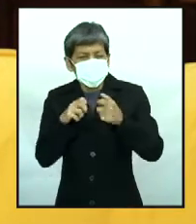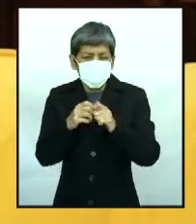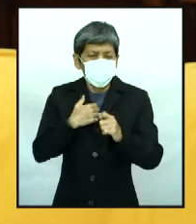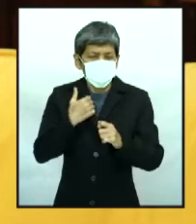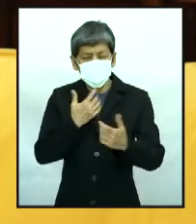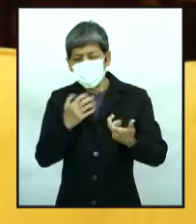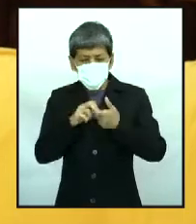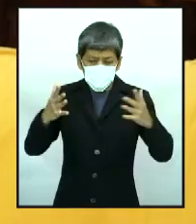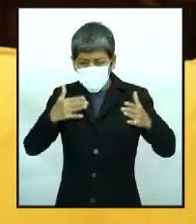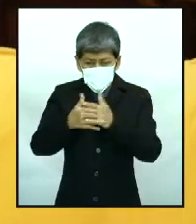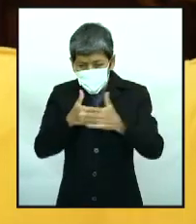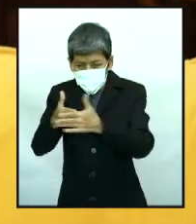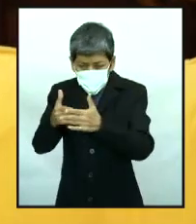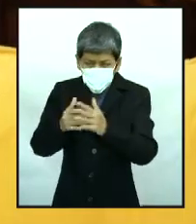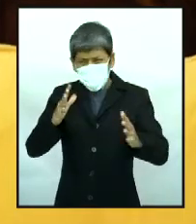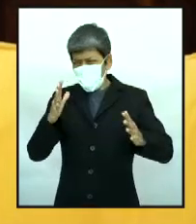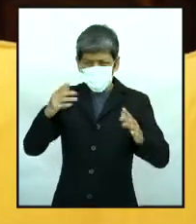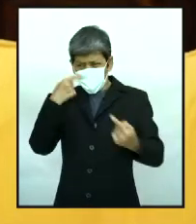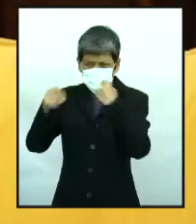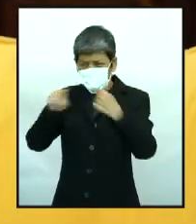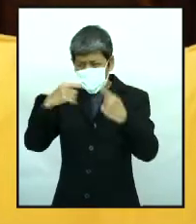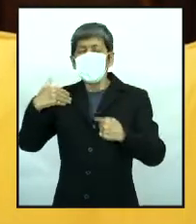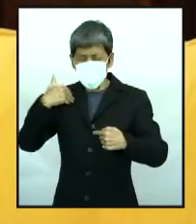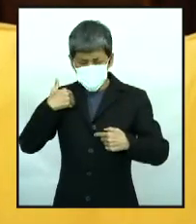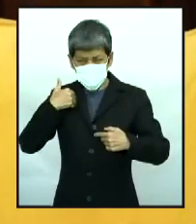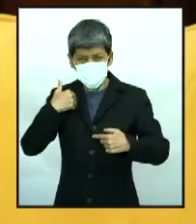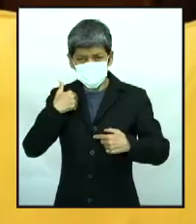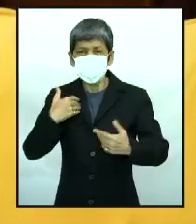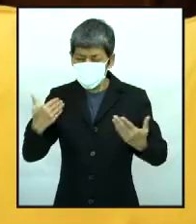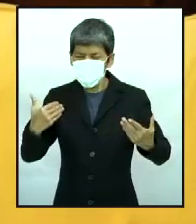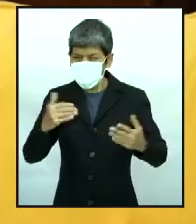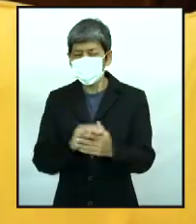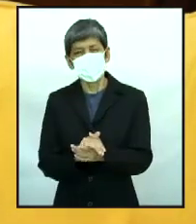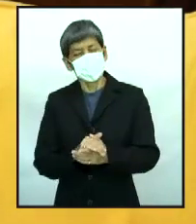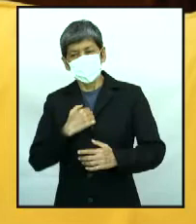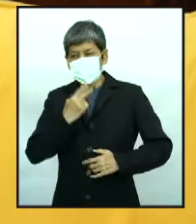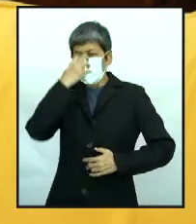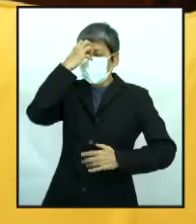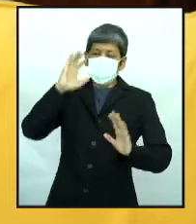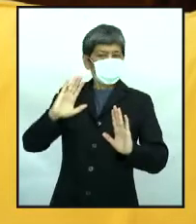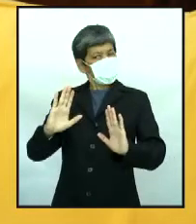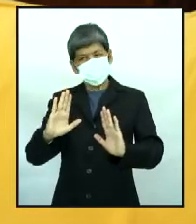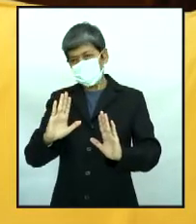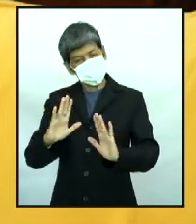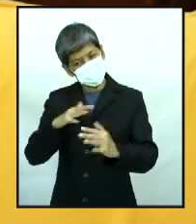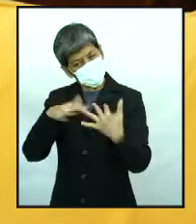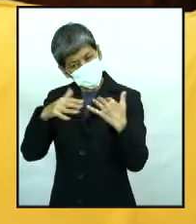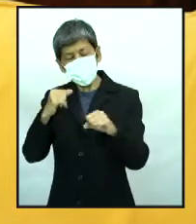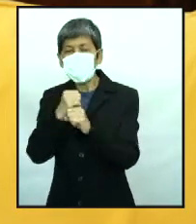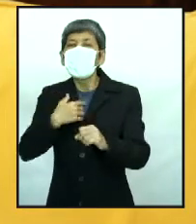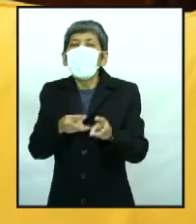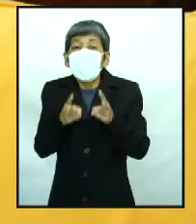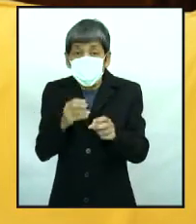นต่างหลุดเพราะบางทีเขาพยายามจะสื่อให้เราฟังเราไม่เข้าใจก็จะมีเขาก็จะมีอารมณ์เทคนิคของเ